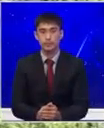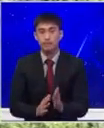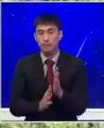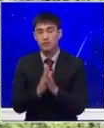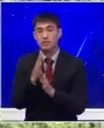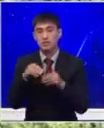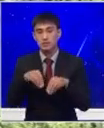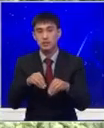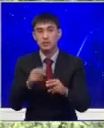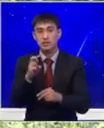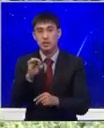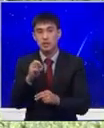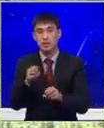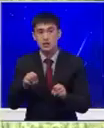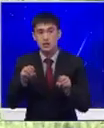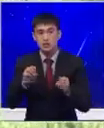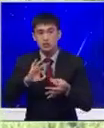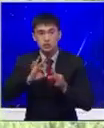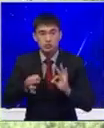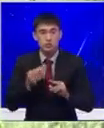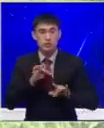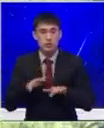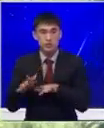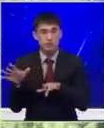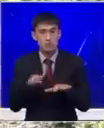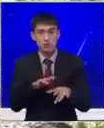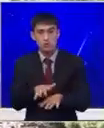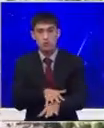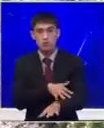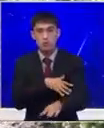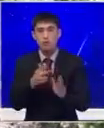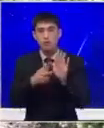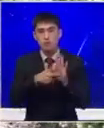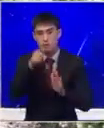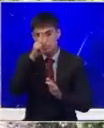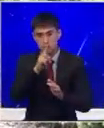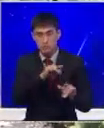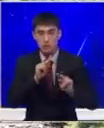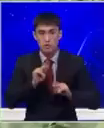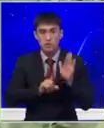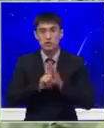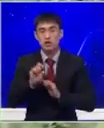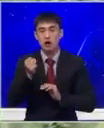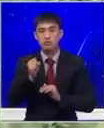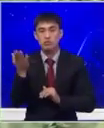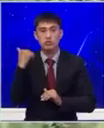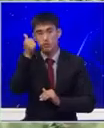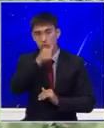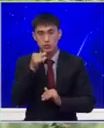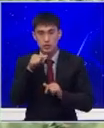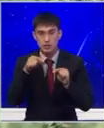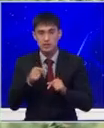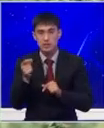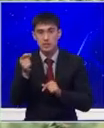саженцев еле дело нелегкое специалисты говорят что весь процесс занимает 8 месяцев Работа началась еще с августа прошлого года